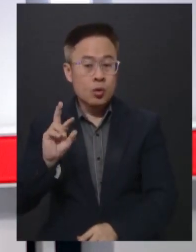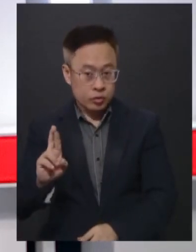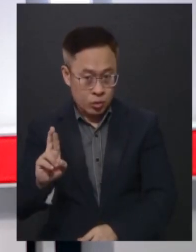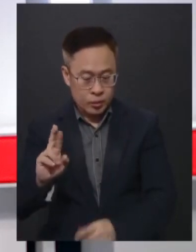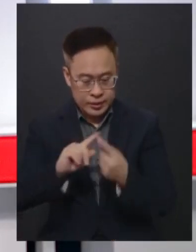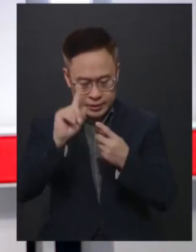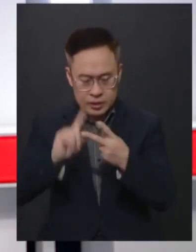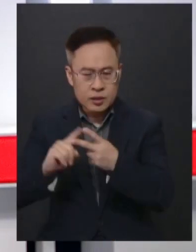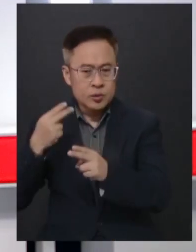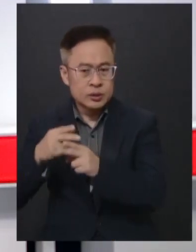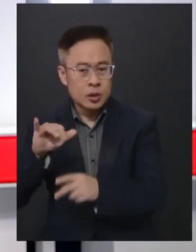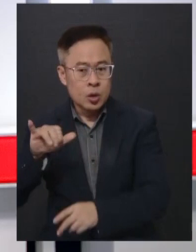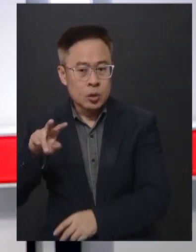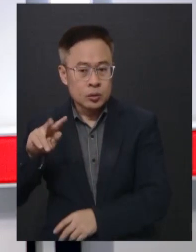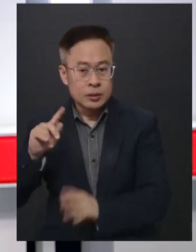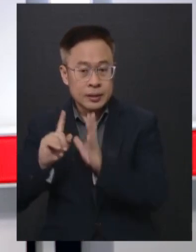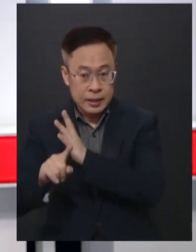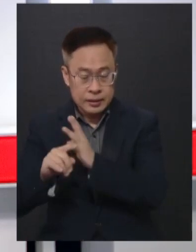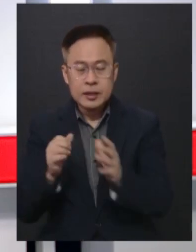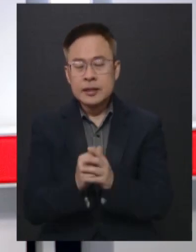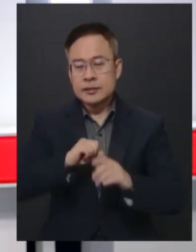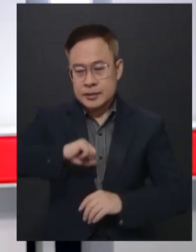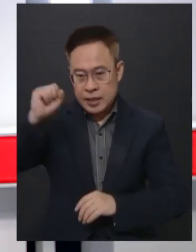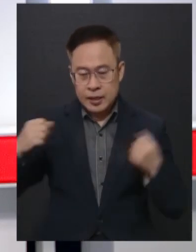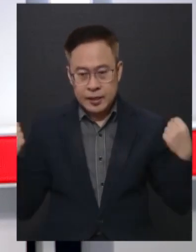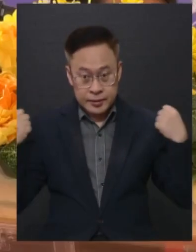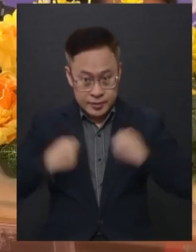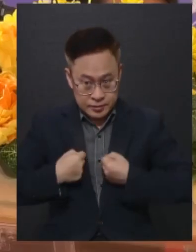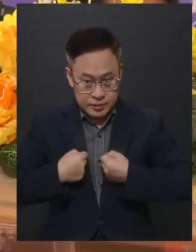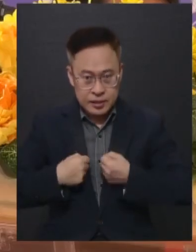มป์ cross country แล้วก็รวมไปถึงครองเสื้อแชมป์ประเทศไทยได้สำเร็จค่ะ